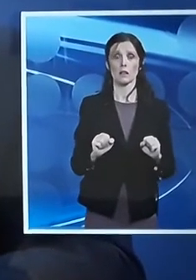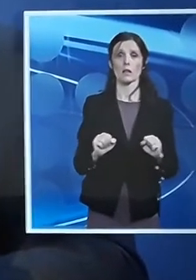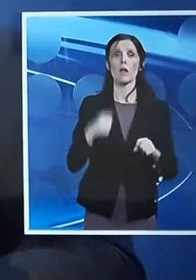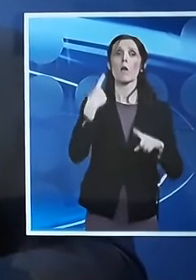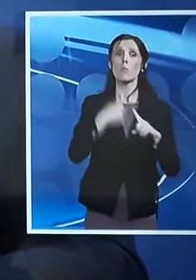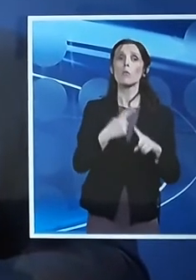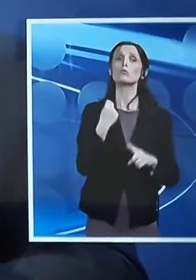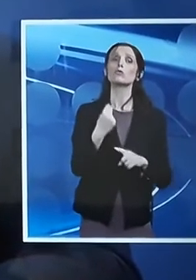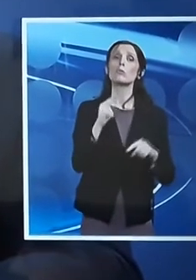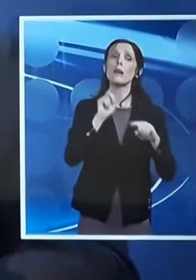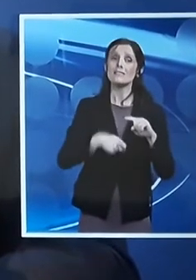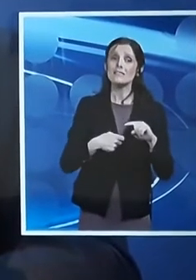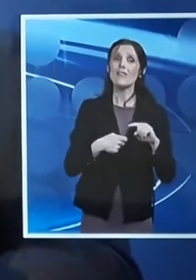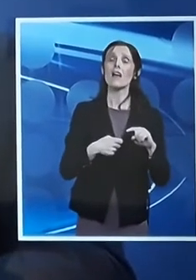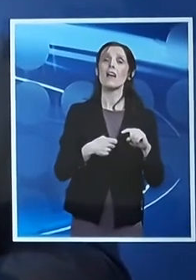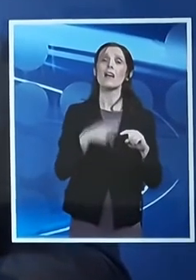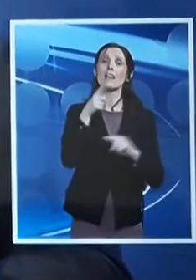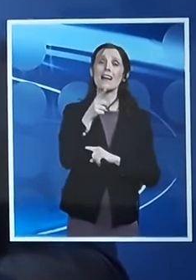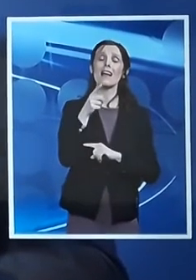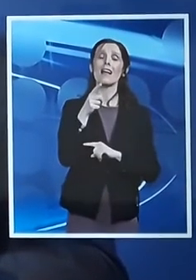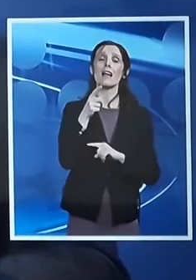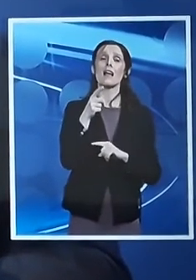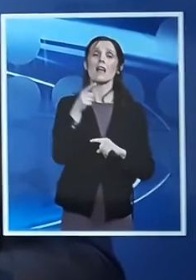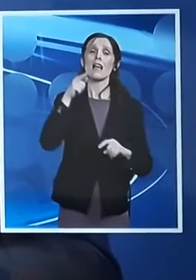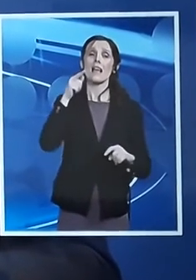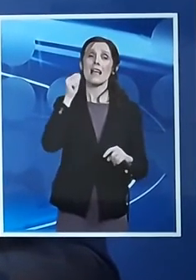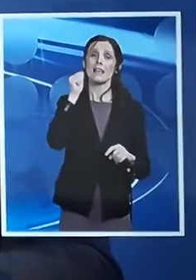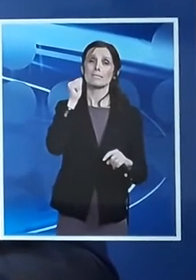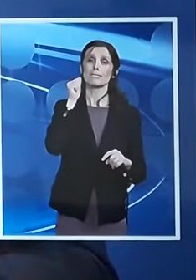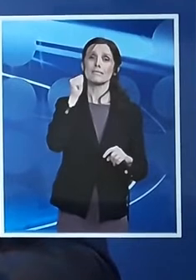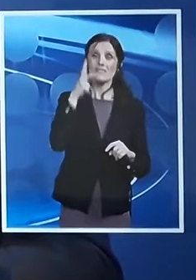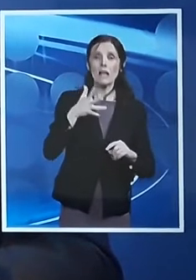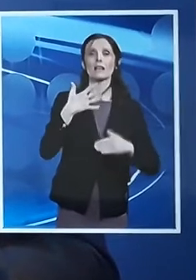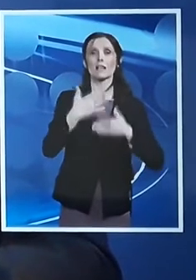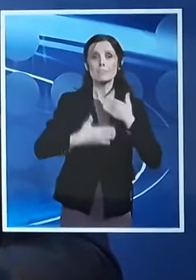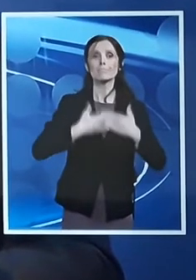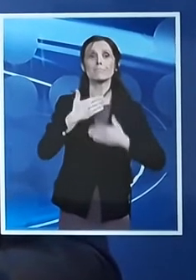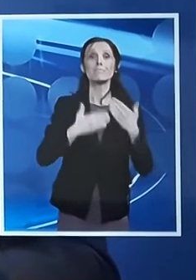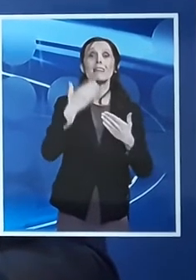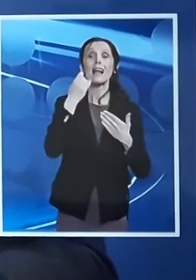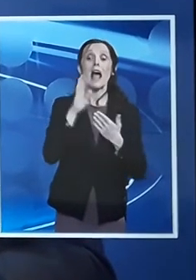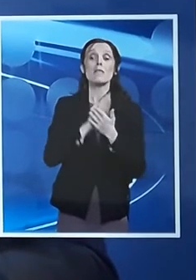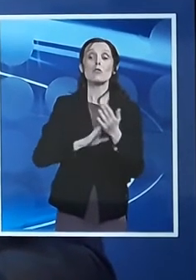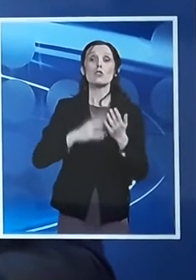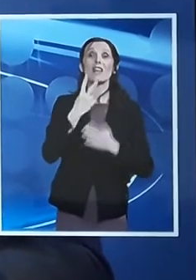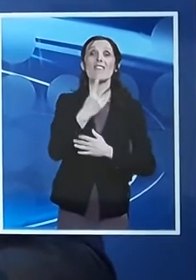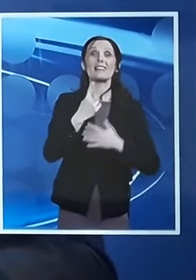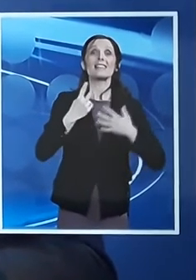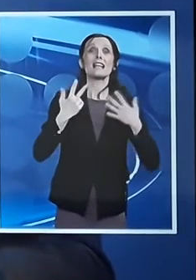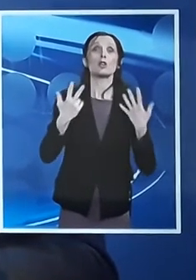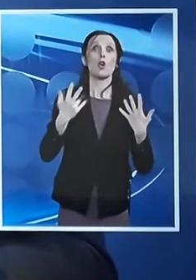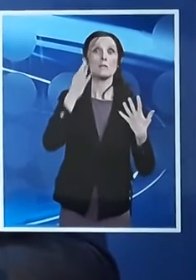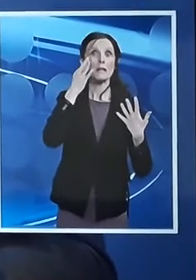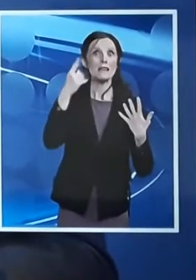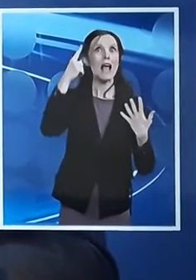smo gazimo iz dana u dan, tako da kad priđemo 28. danu, već je četvrta nedelja prošla, što je